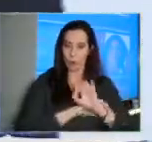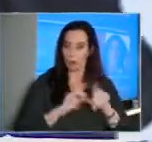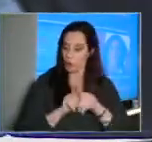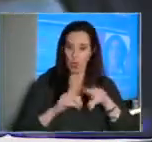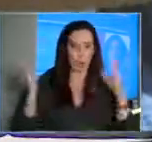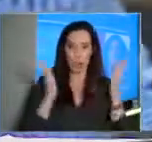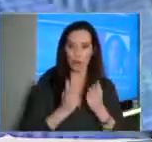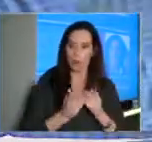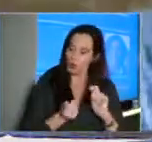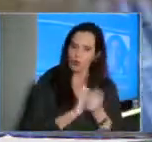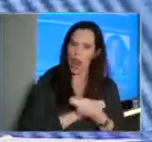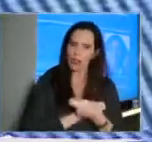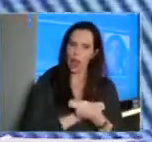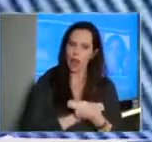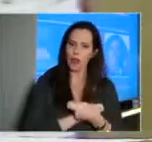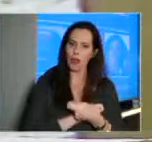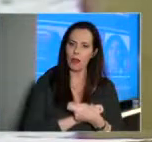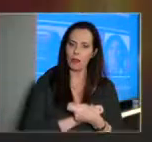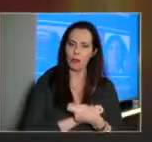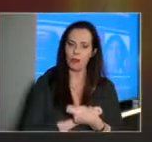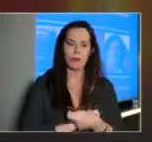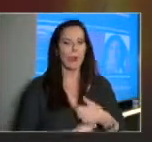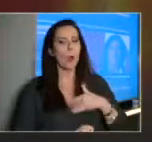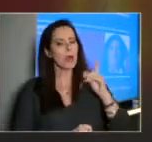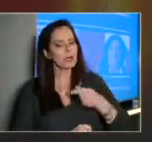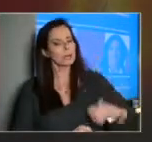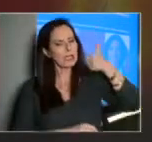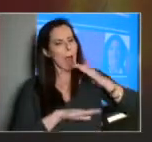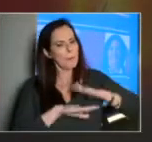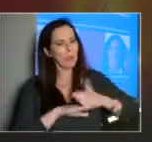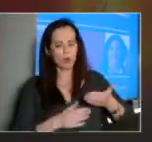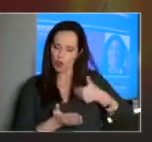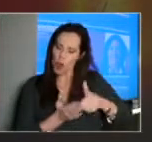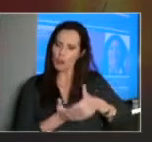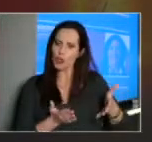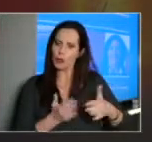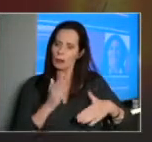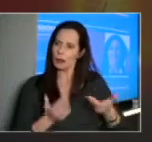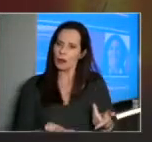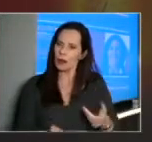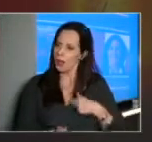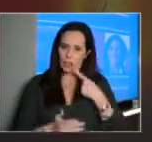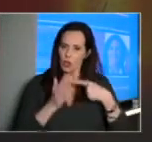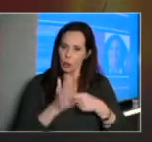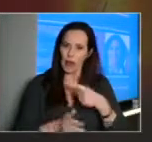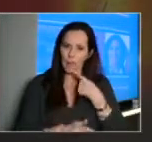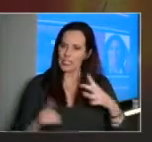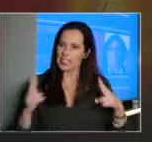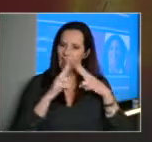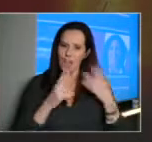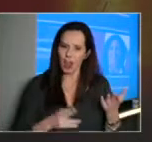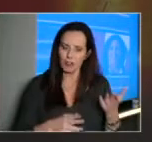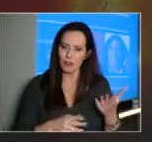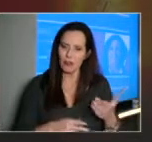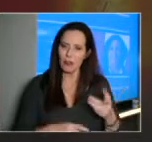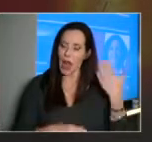לנו בבאר שבע, השתנו. אולי אנחנו צריכים שר מקצועי, שימשיך קדנציה אחרי קדנציה. אני אתן לך דוגמה, הזכרת את צרפת, ברנרד